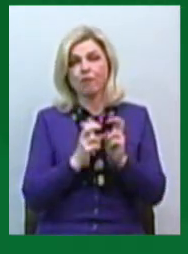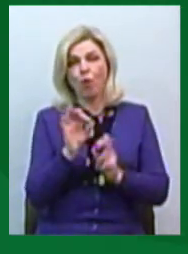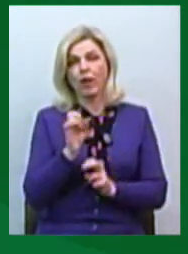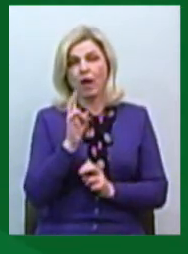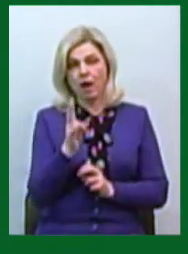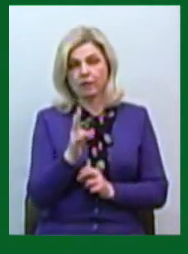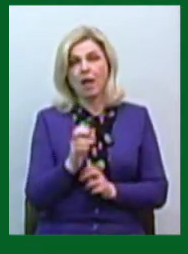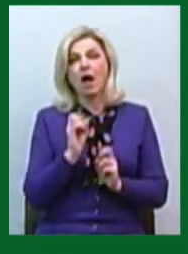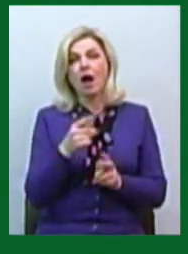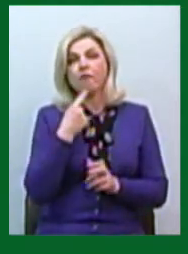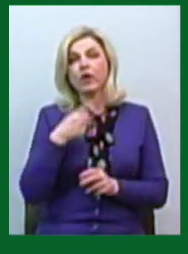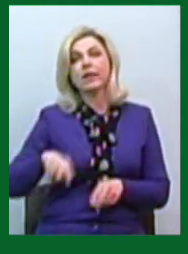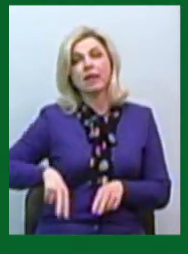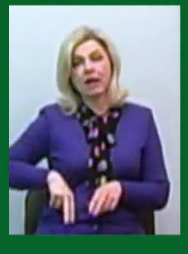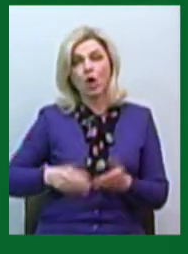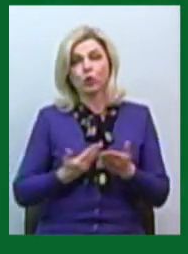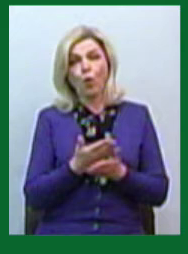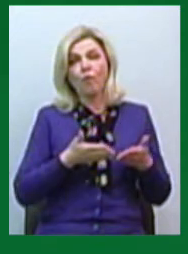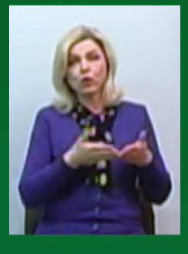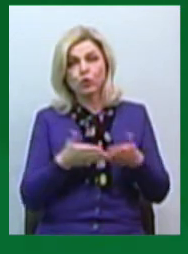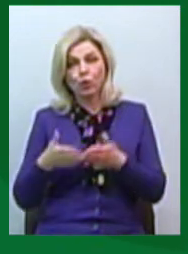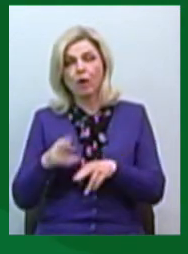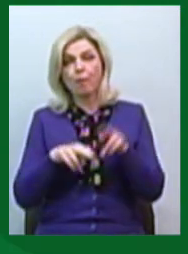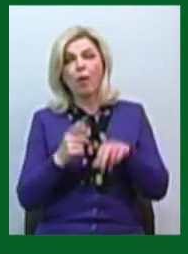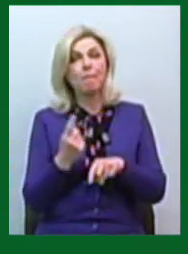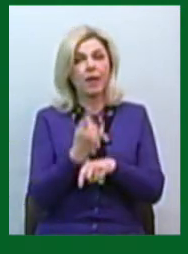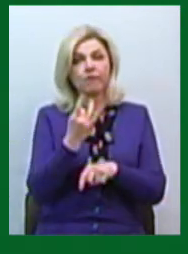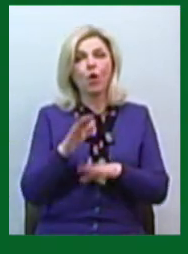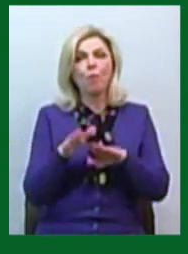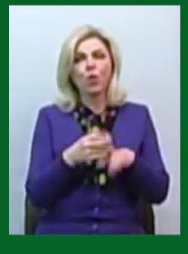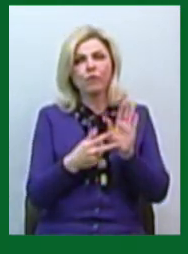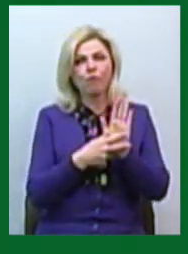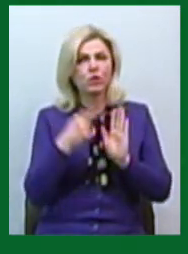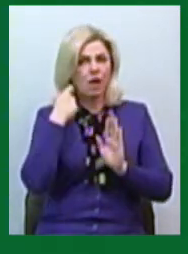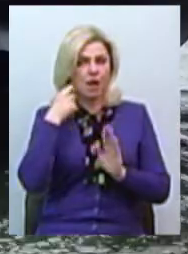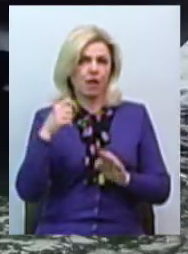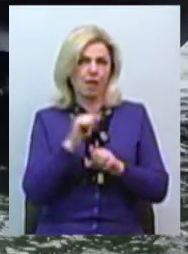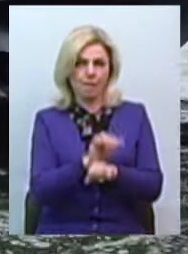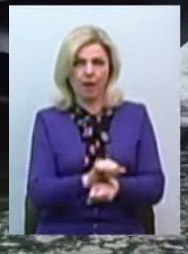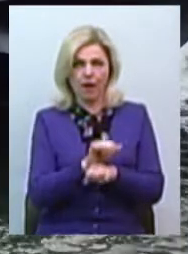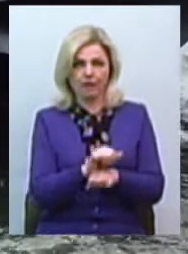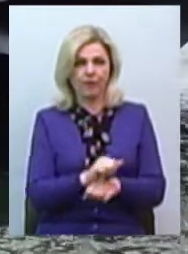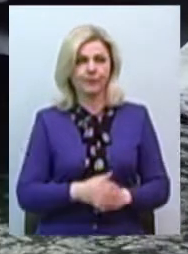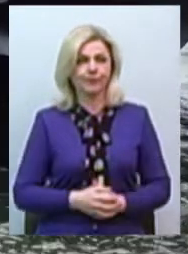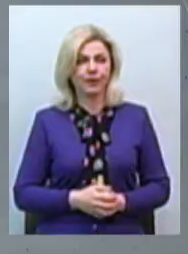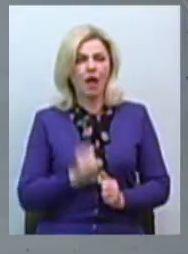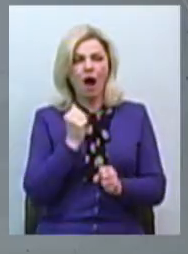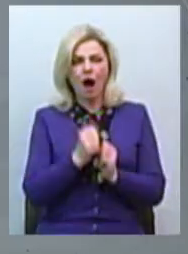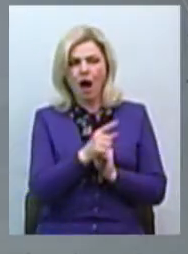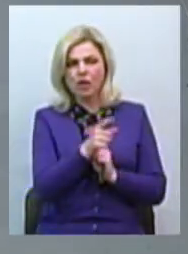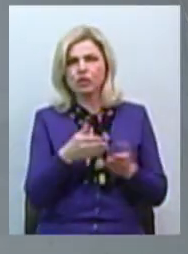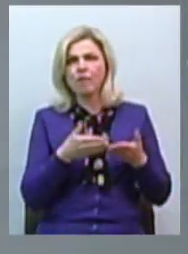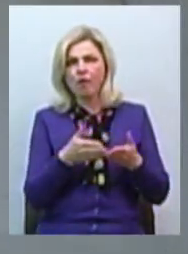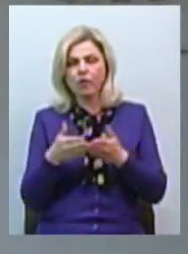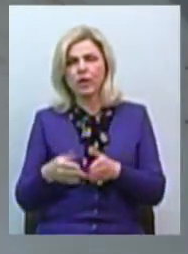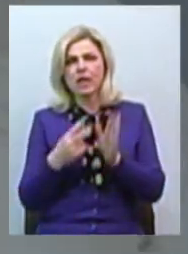Василь Капацина, нові судна на «Океані» побудували вперше після восьмирічної перерви. Кожна з барж 78 метрів